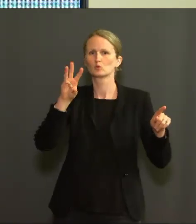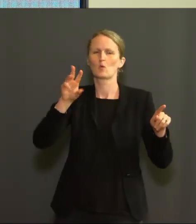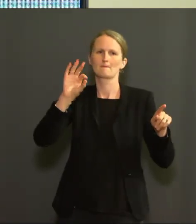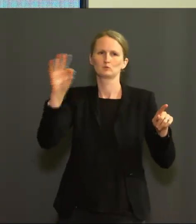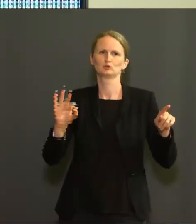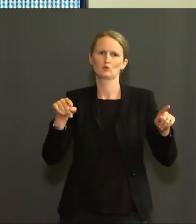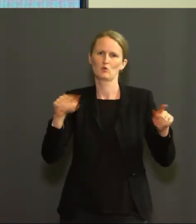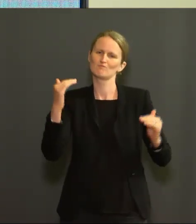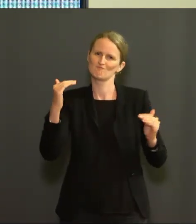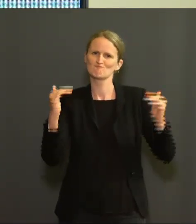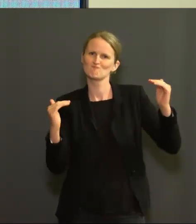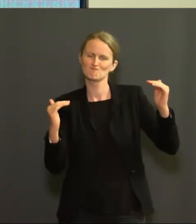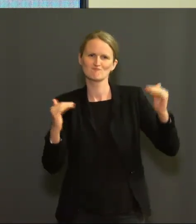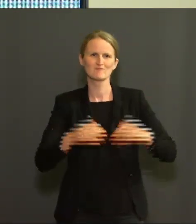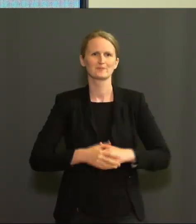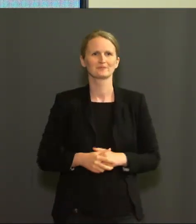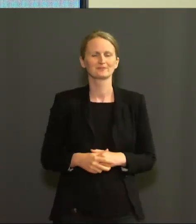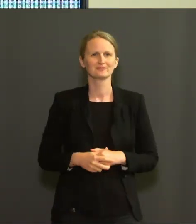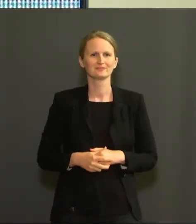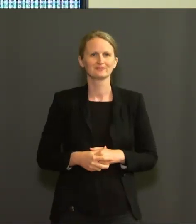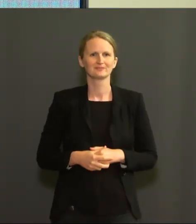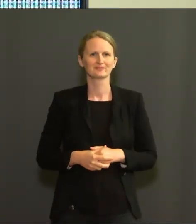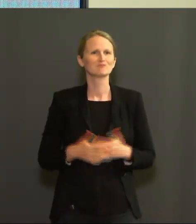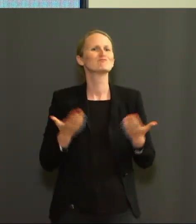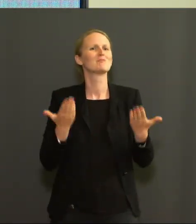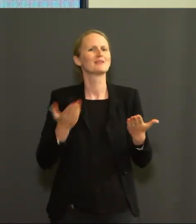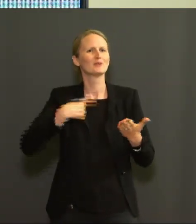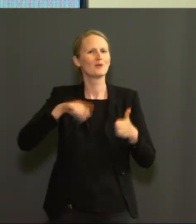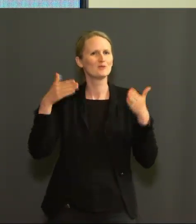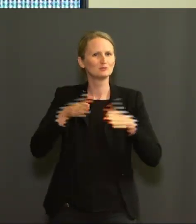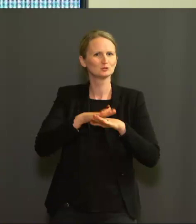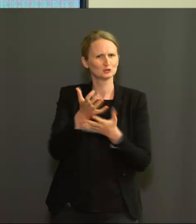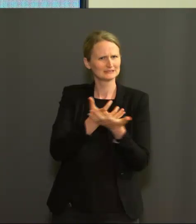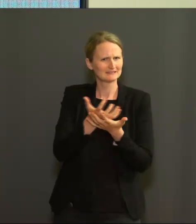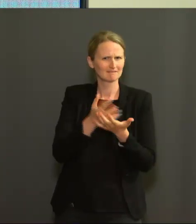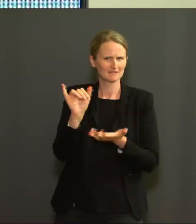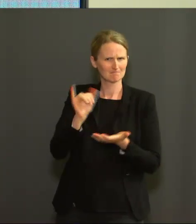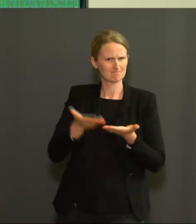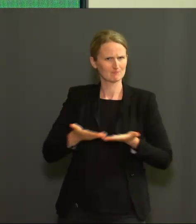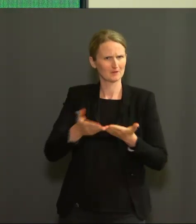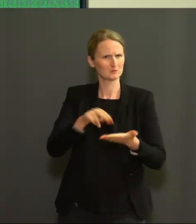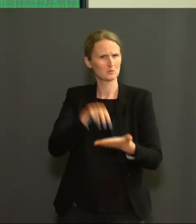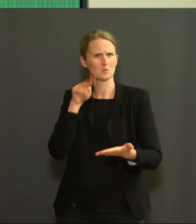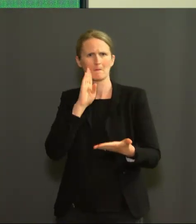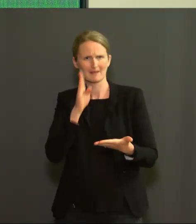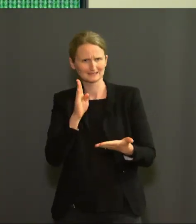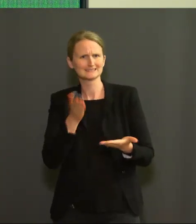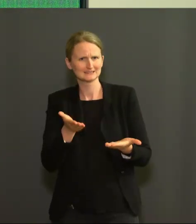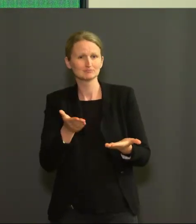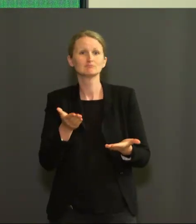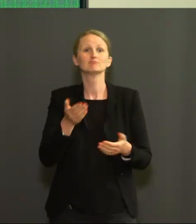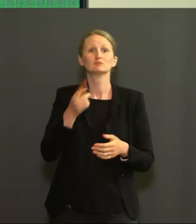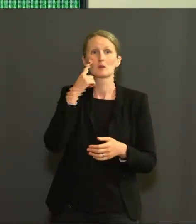Belgique. Alors venons-en aux chiffres, venons-en aux diapositives. Que voit-on ? Eh bien, la semaine dernière, nous avons eu en